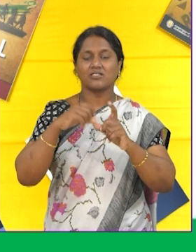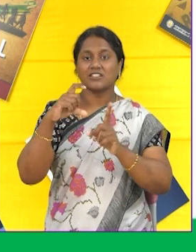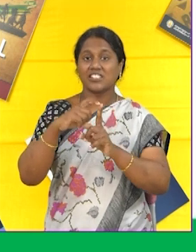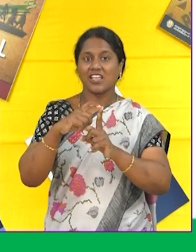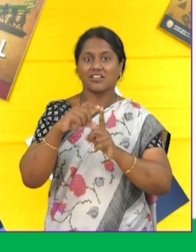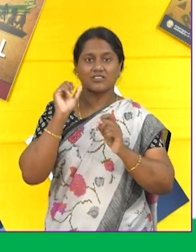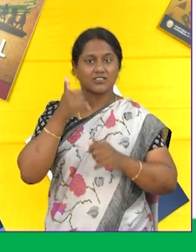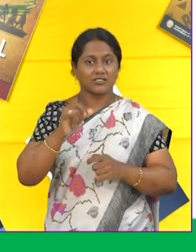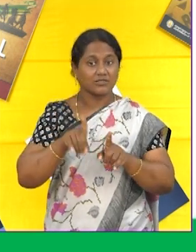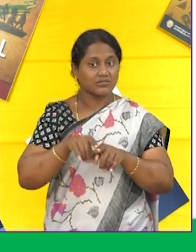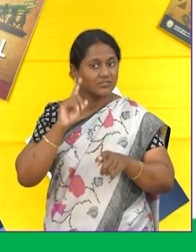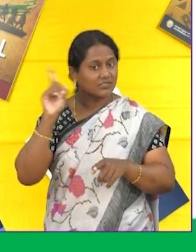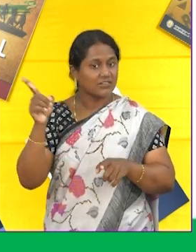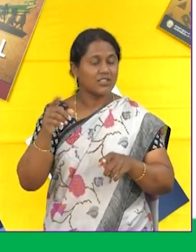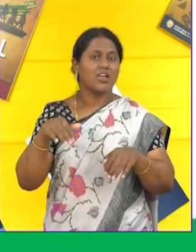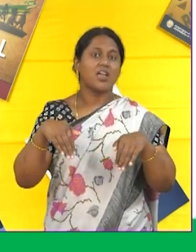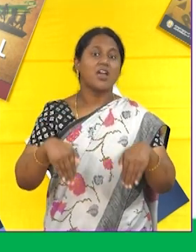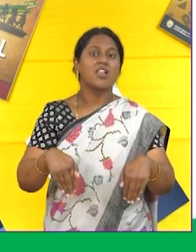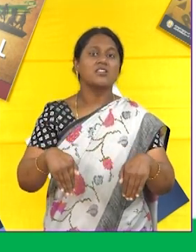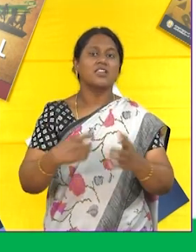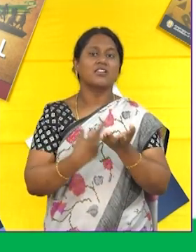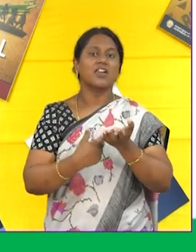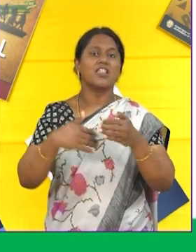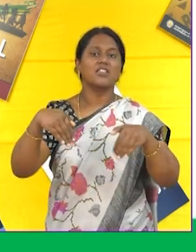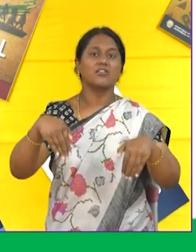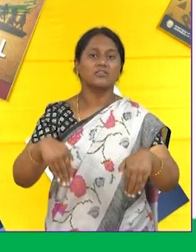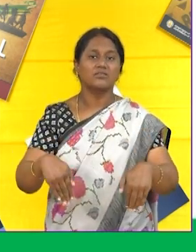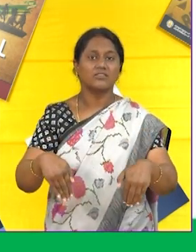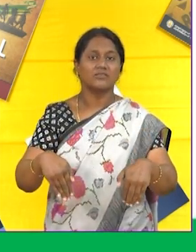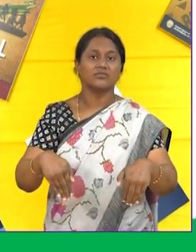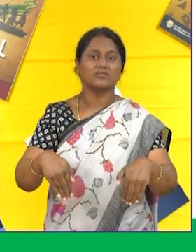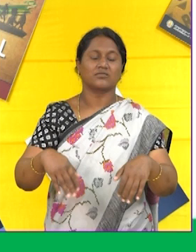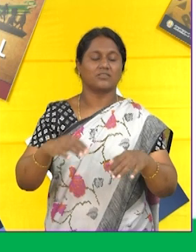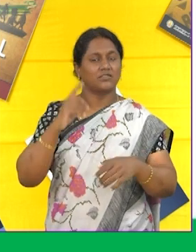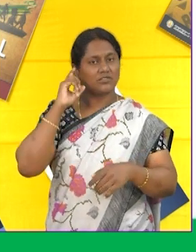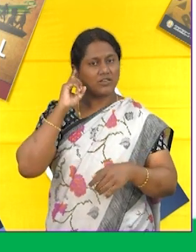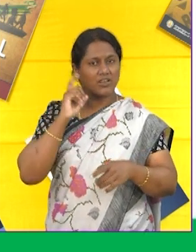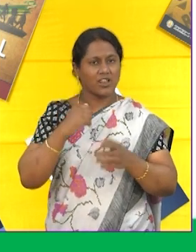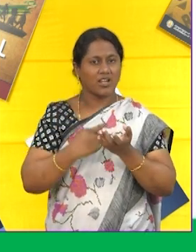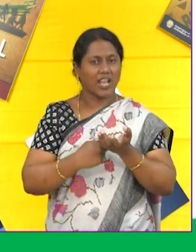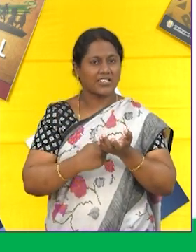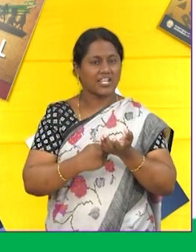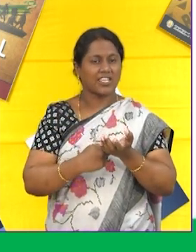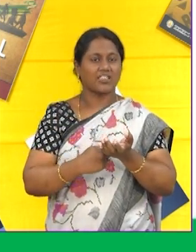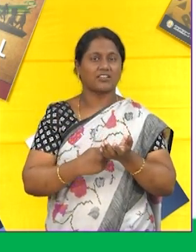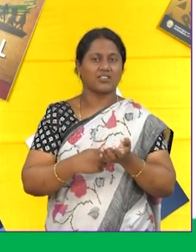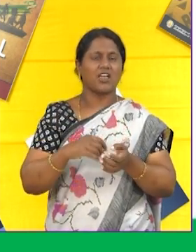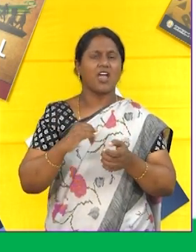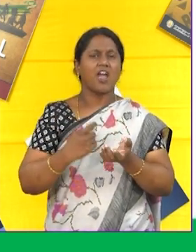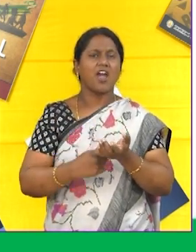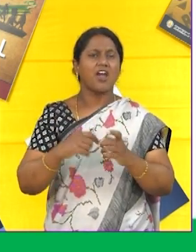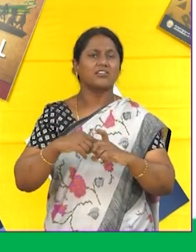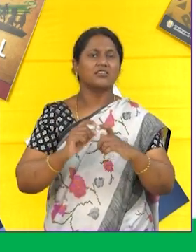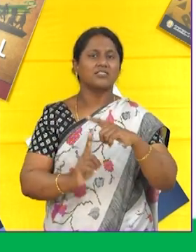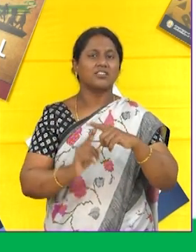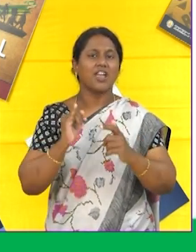bell. retired. having stopped work permanently. retirement. அது I think you know this word before